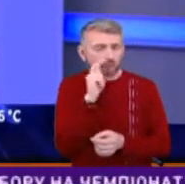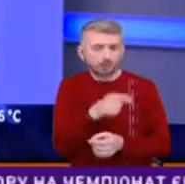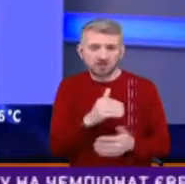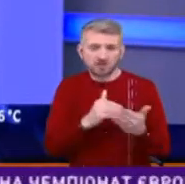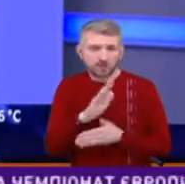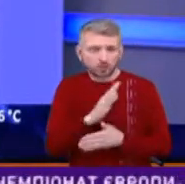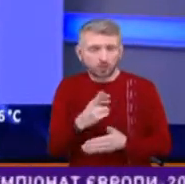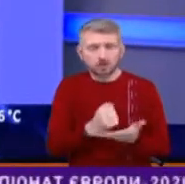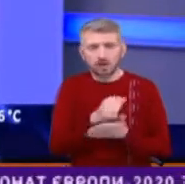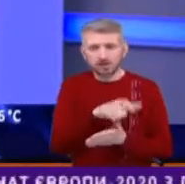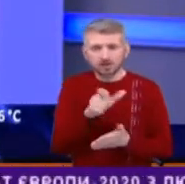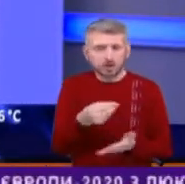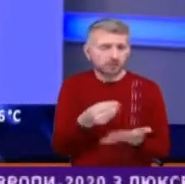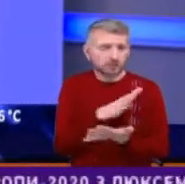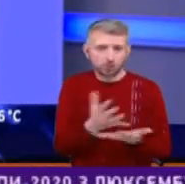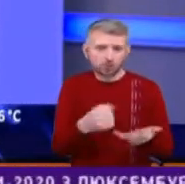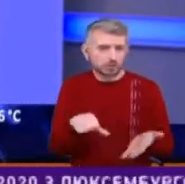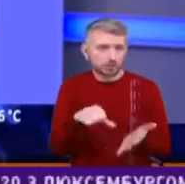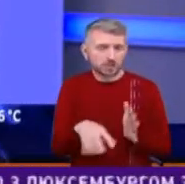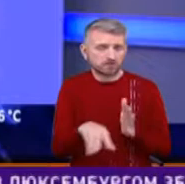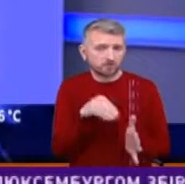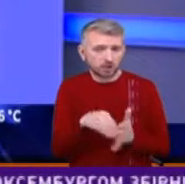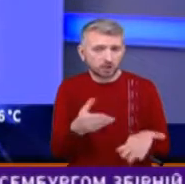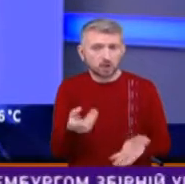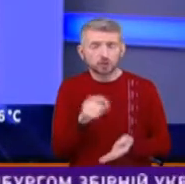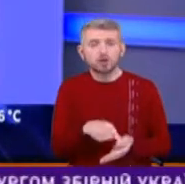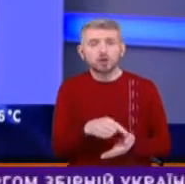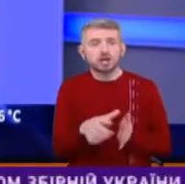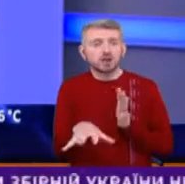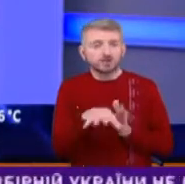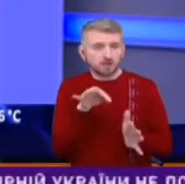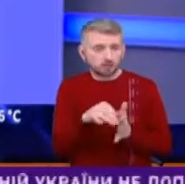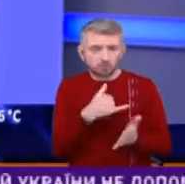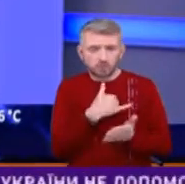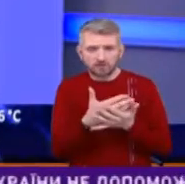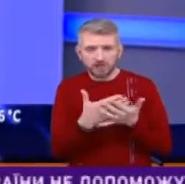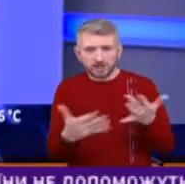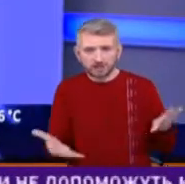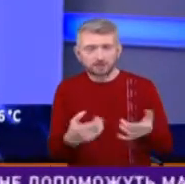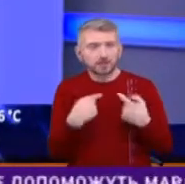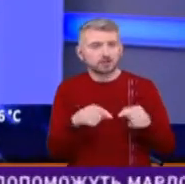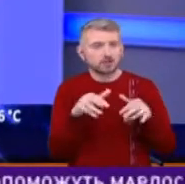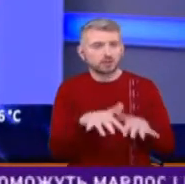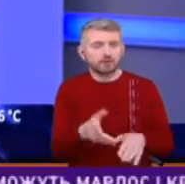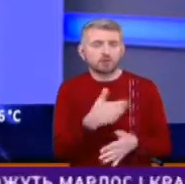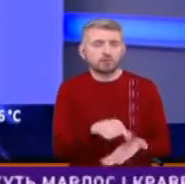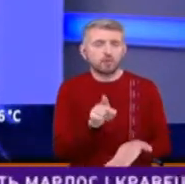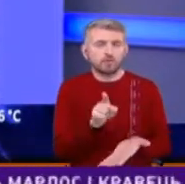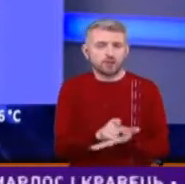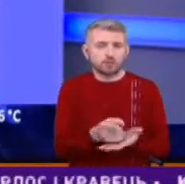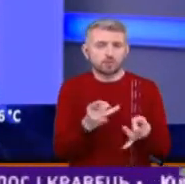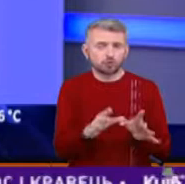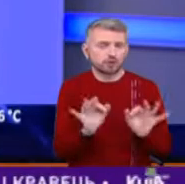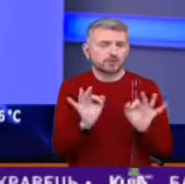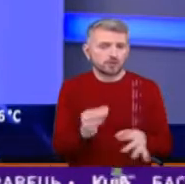для кандидатів не так вже й дорого брати участь у виборчій кампанії. Тому якраз вибір у нас великий. Інша річ, що ми повинні просто